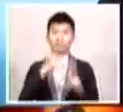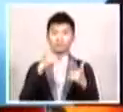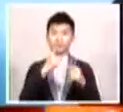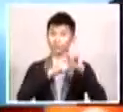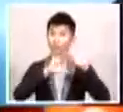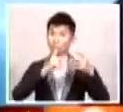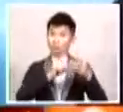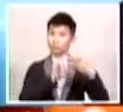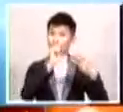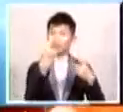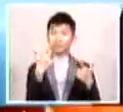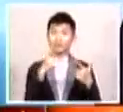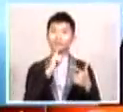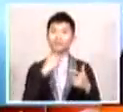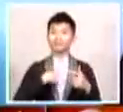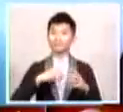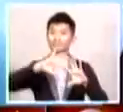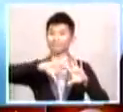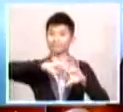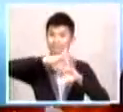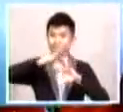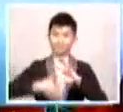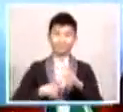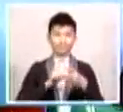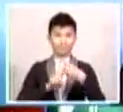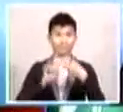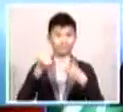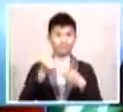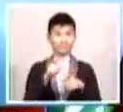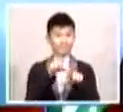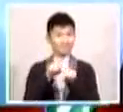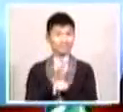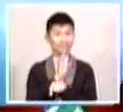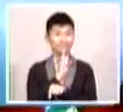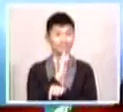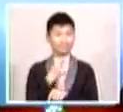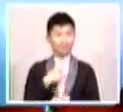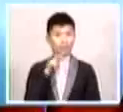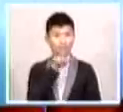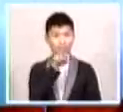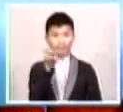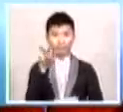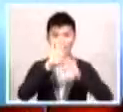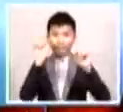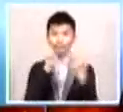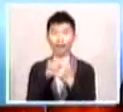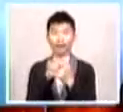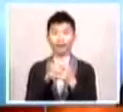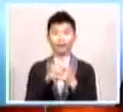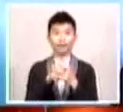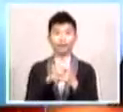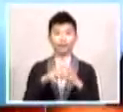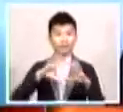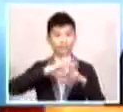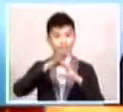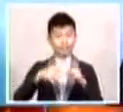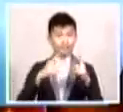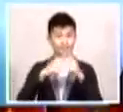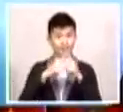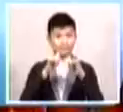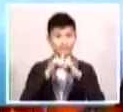主义者，我是全球主义者。因为我非常清楚地看到，在人类历史的进程中，民族主